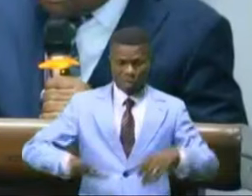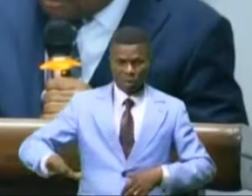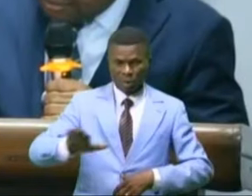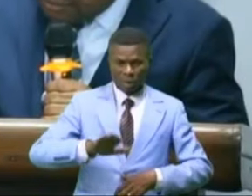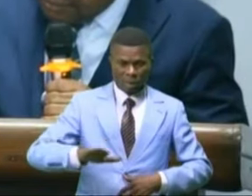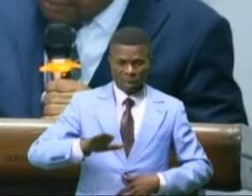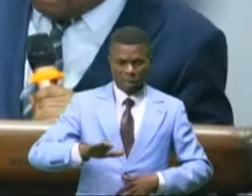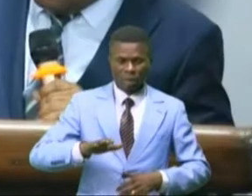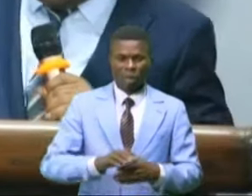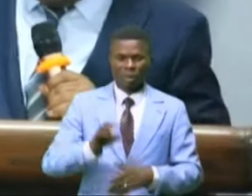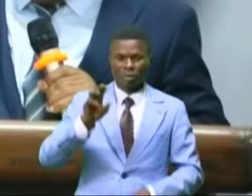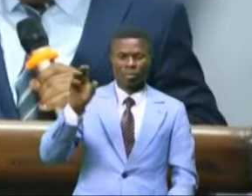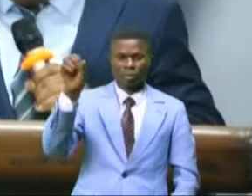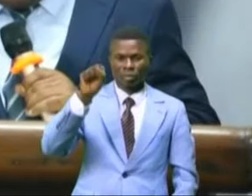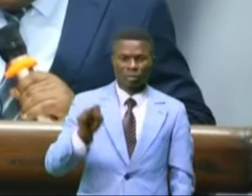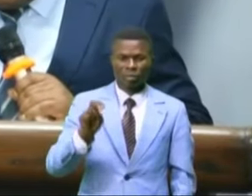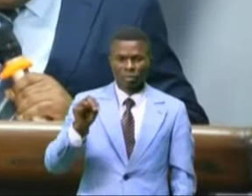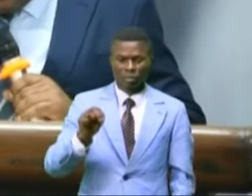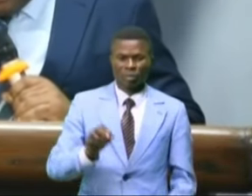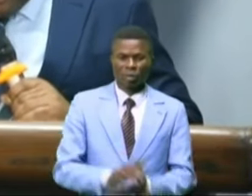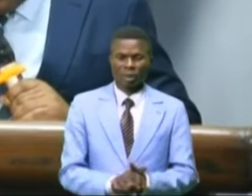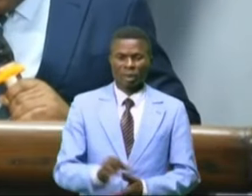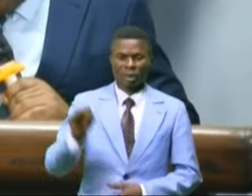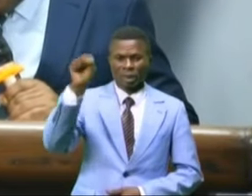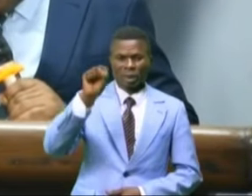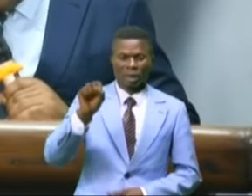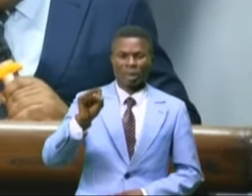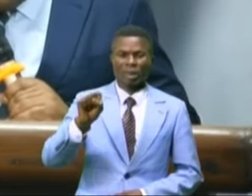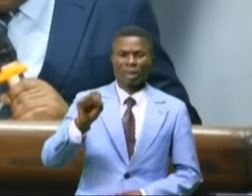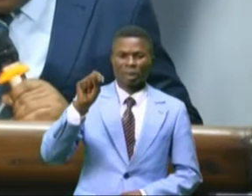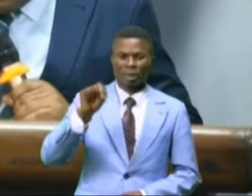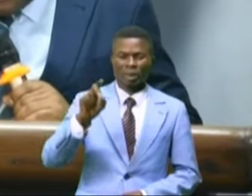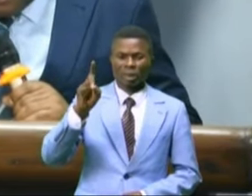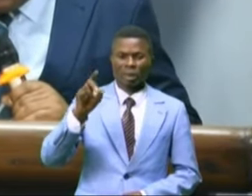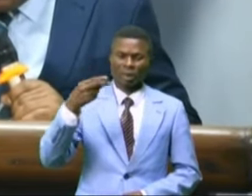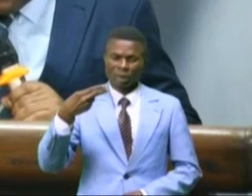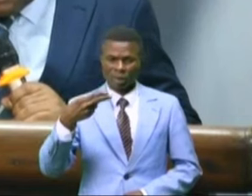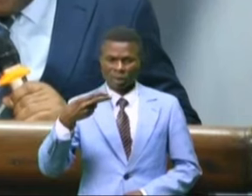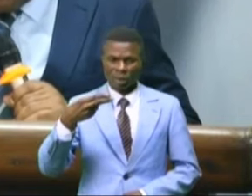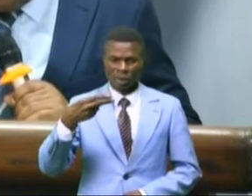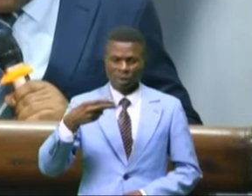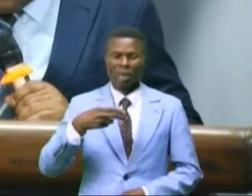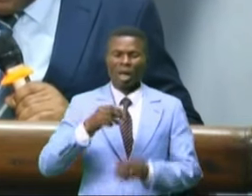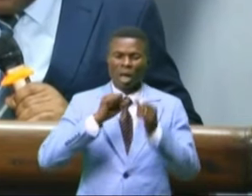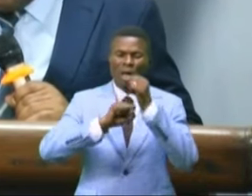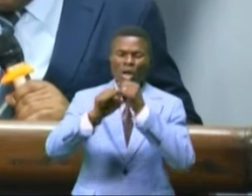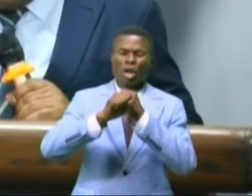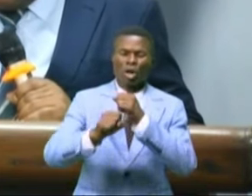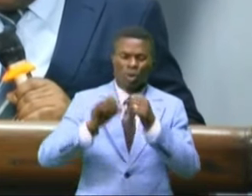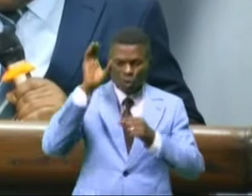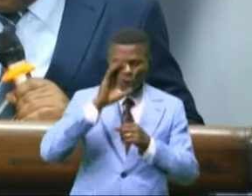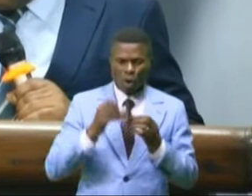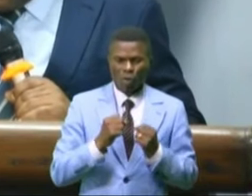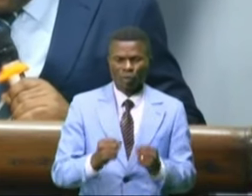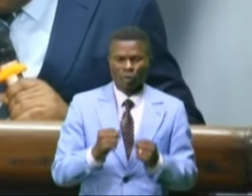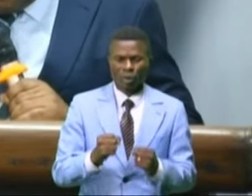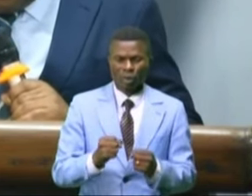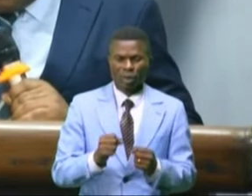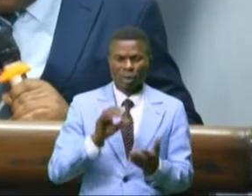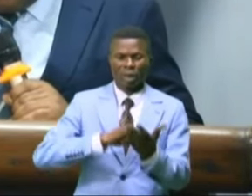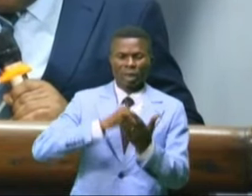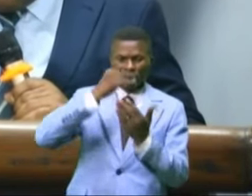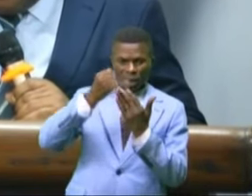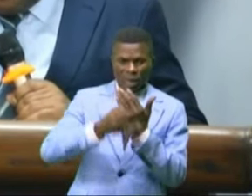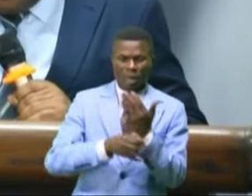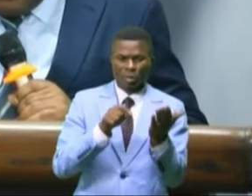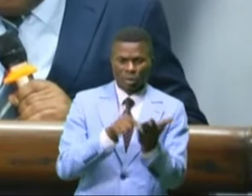la CNDH. La CNDH s'engage donc à faire de cela son cheval de bataille. Ce projet est